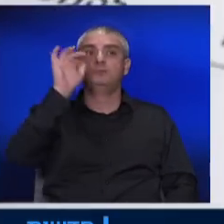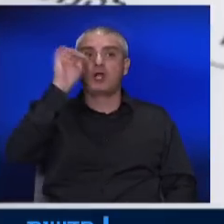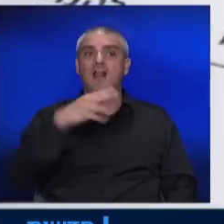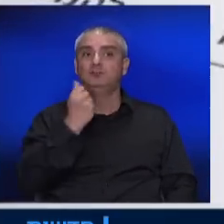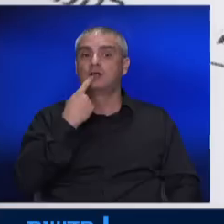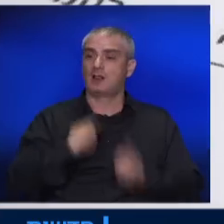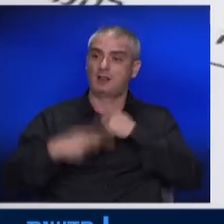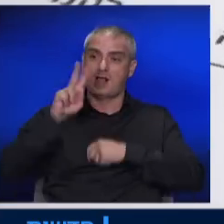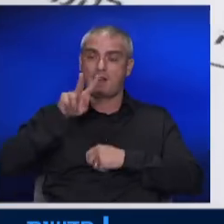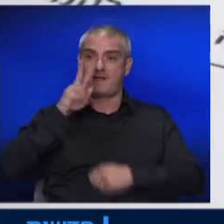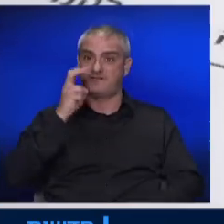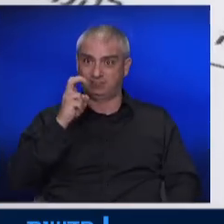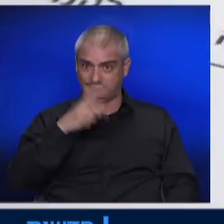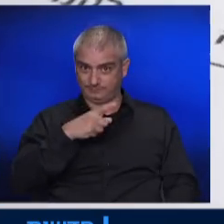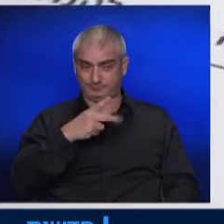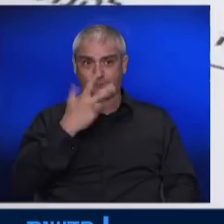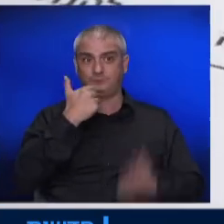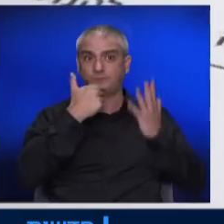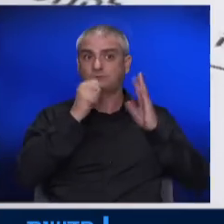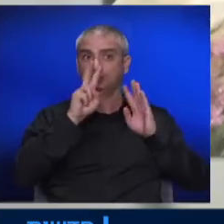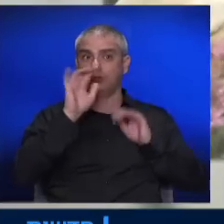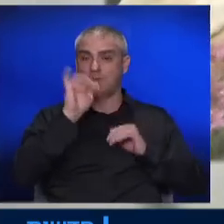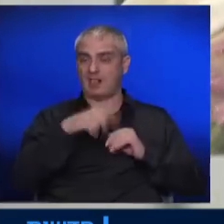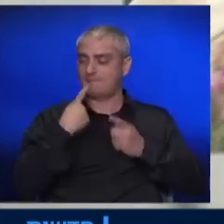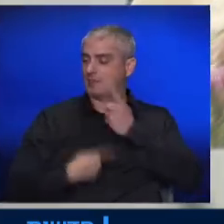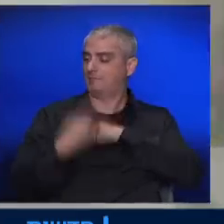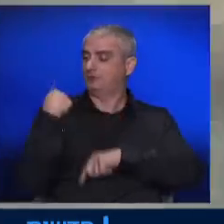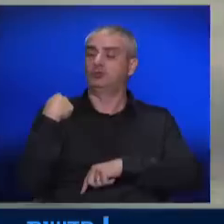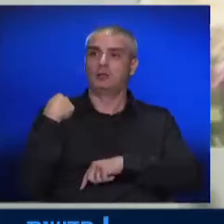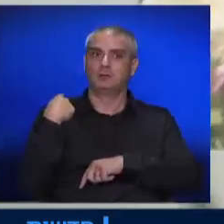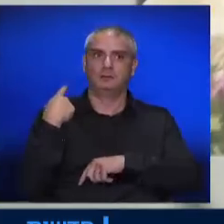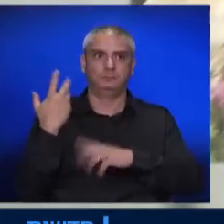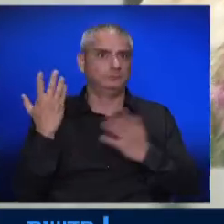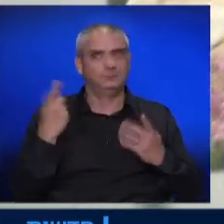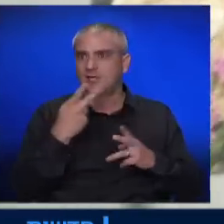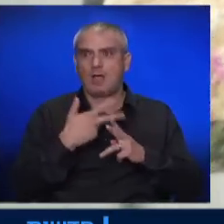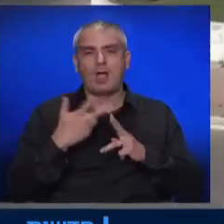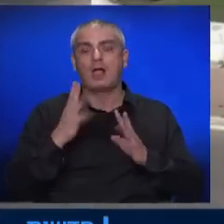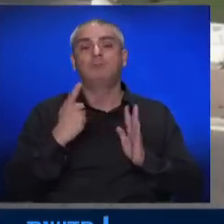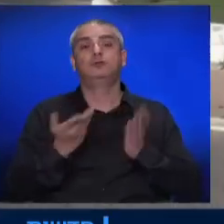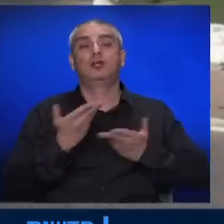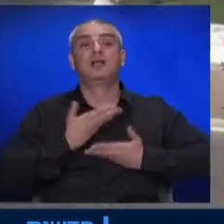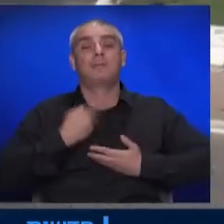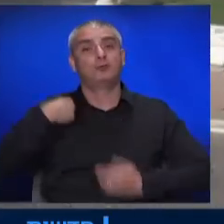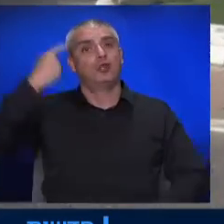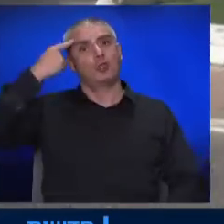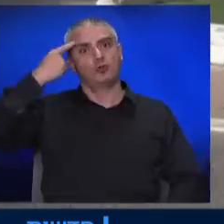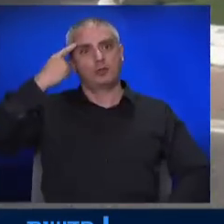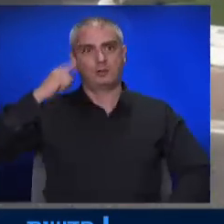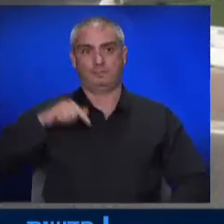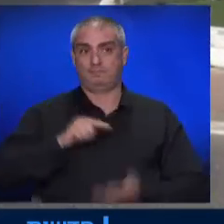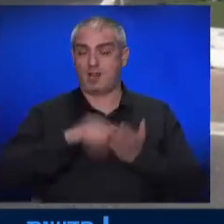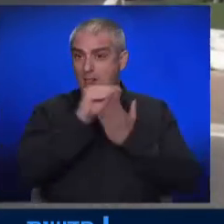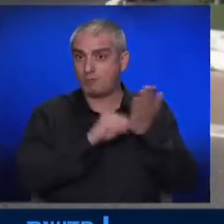2020 וכ-62 אלף שקלים בשנה שעברה. וזה רק מה שהגיע לידיעתנו, כי הפרוטוקולים של ועדת